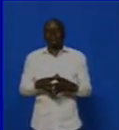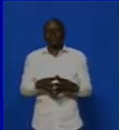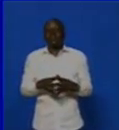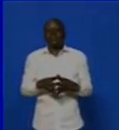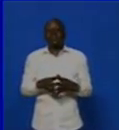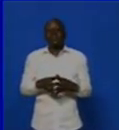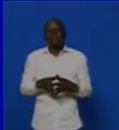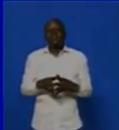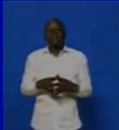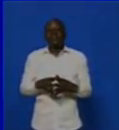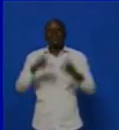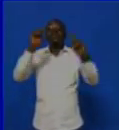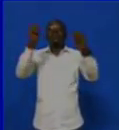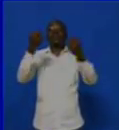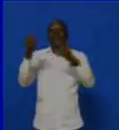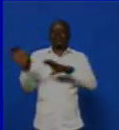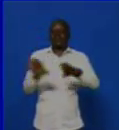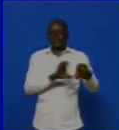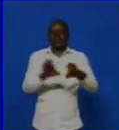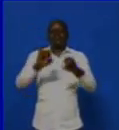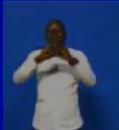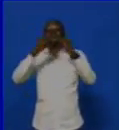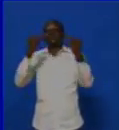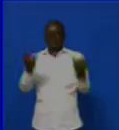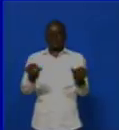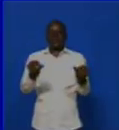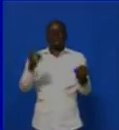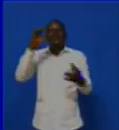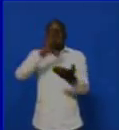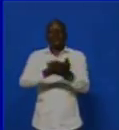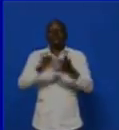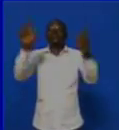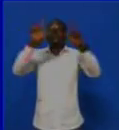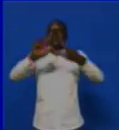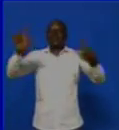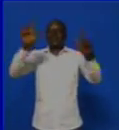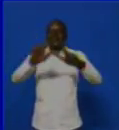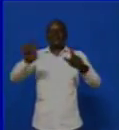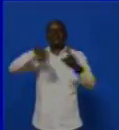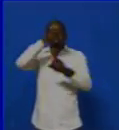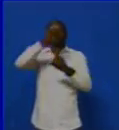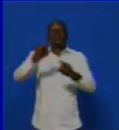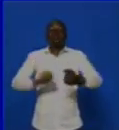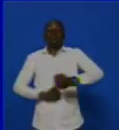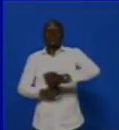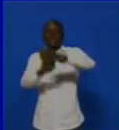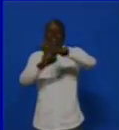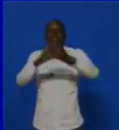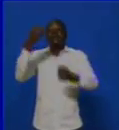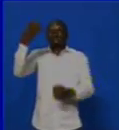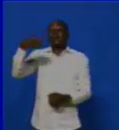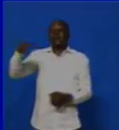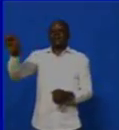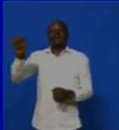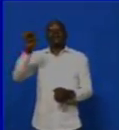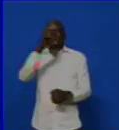Un seul titre fait la une des quotidiens de ce lundi. Il s'agit de la situation sécuritaire à l'est du